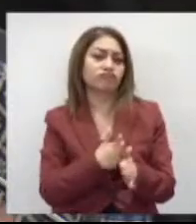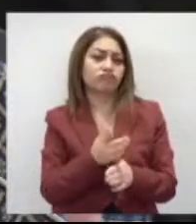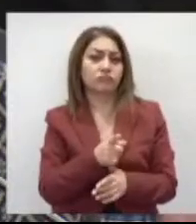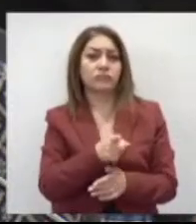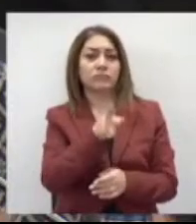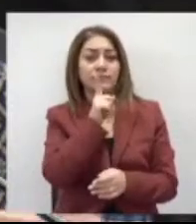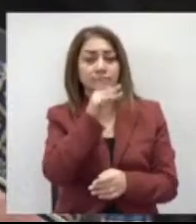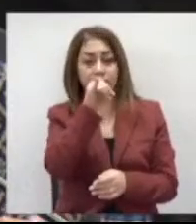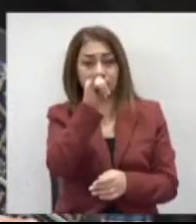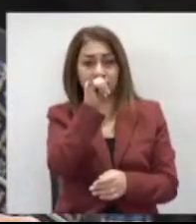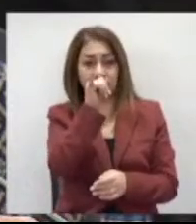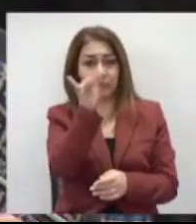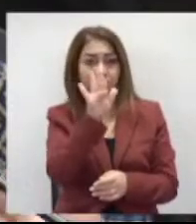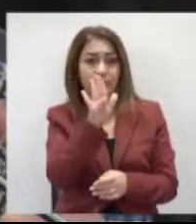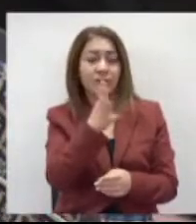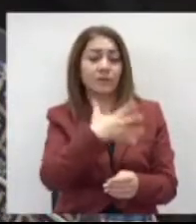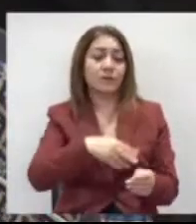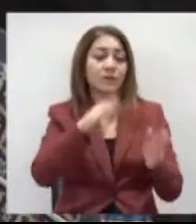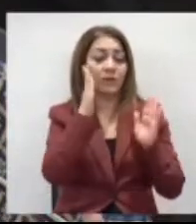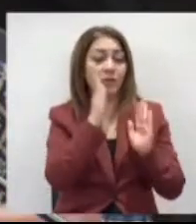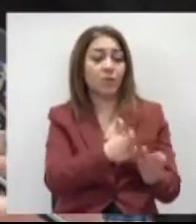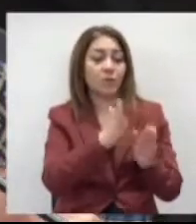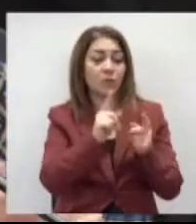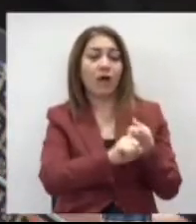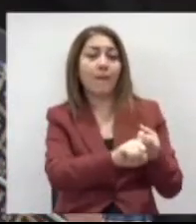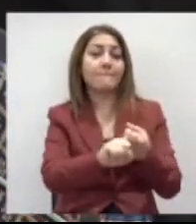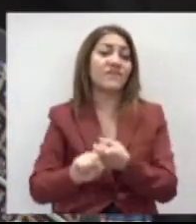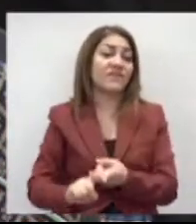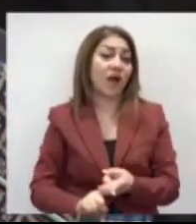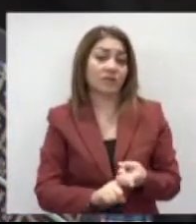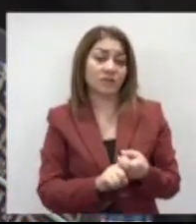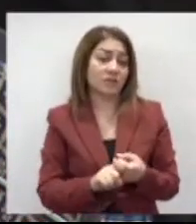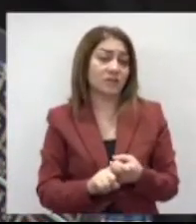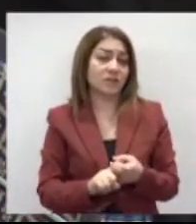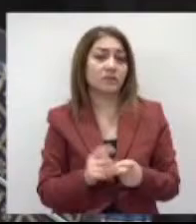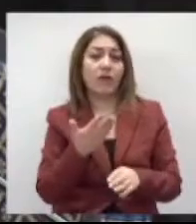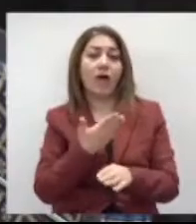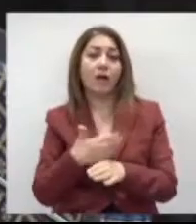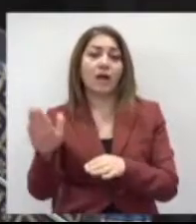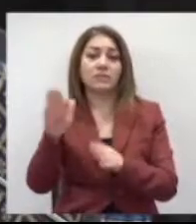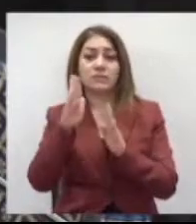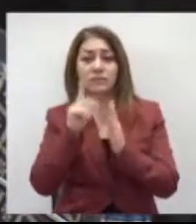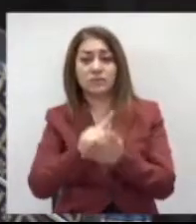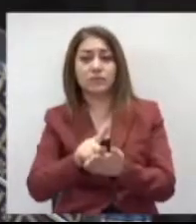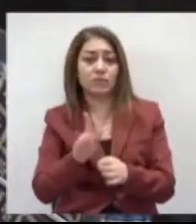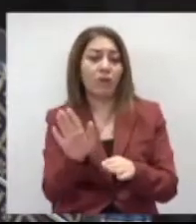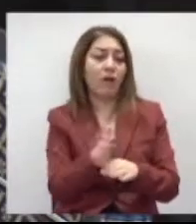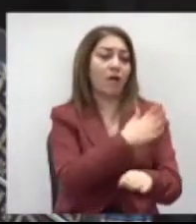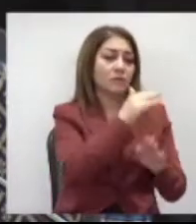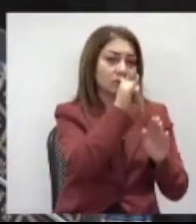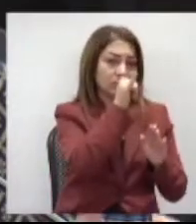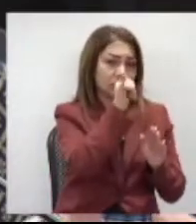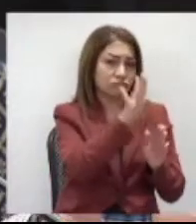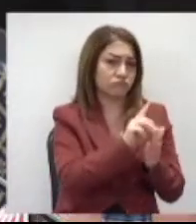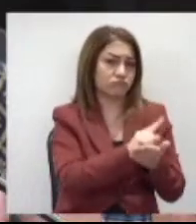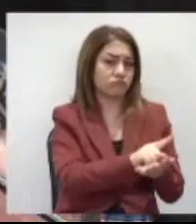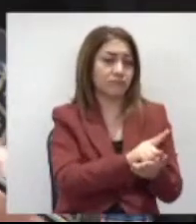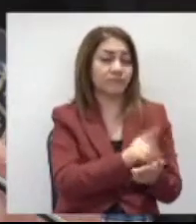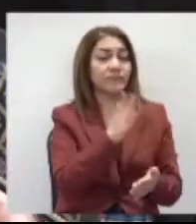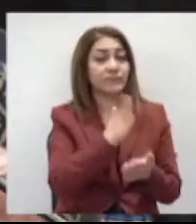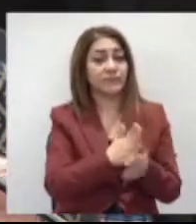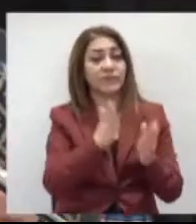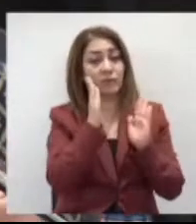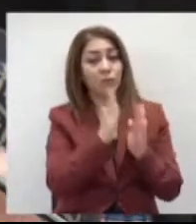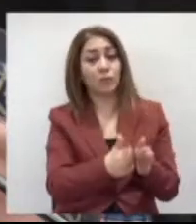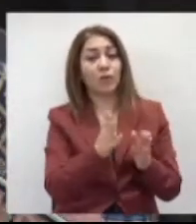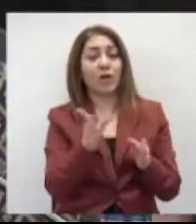դա անհնար է։ Բոլոր ուղությունները իրար հետ տարբեր կապերով կապված են, ավելին կան ուղություններ, որոնք